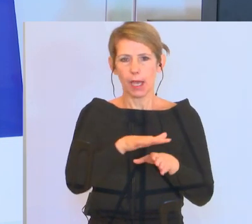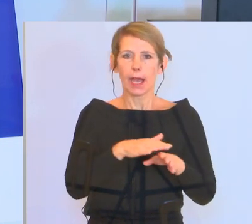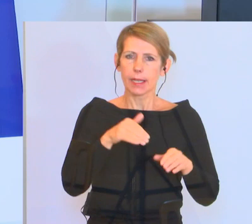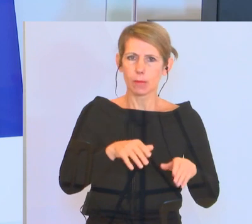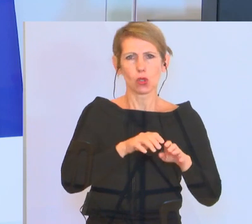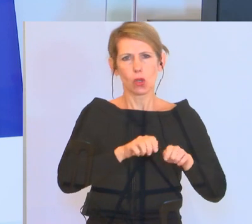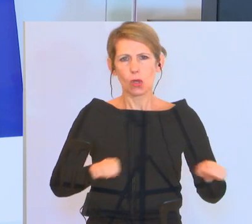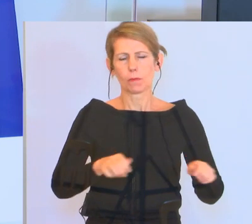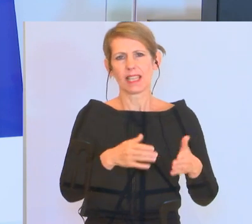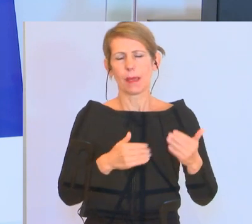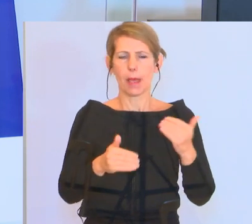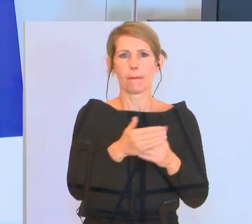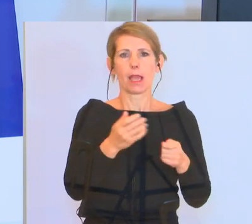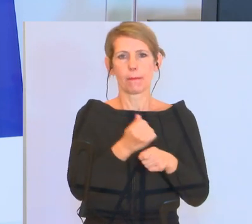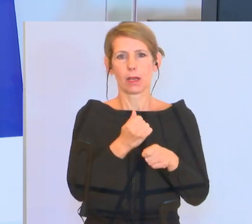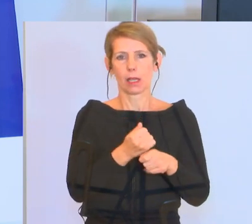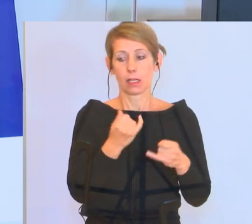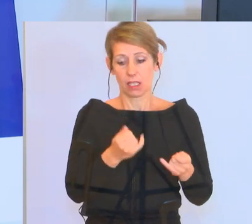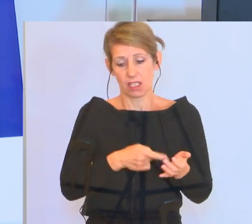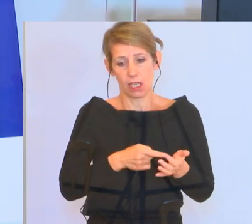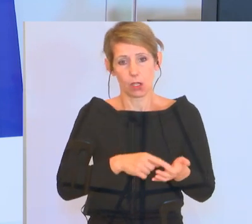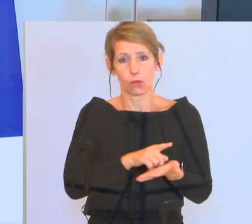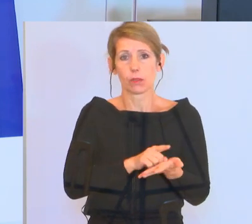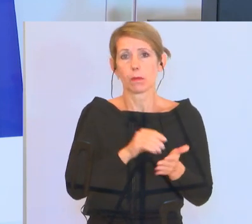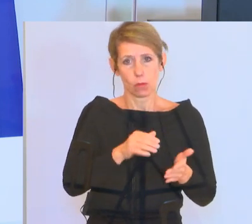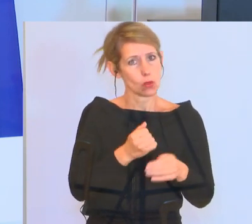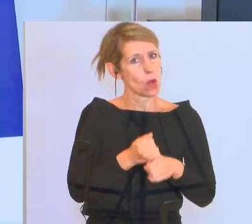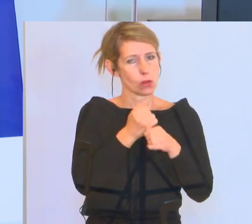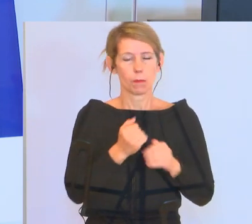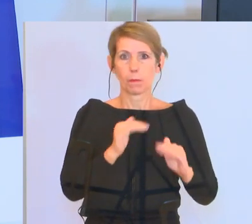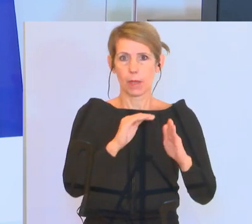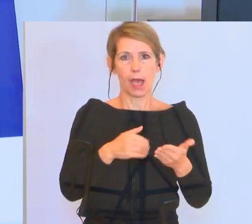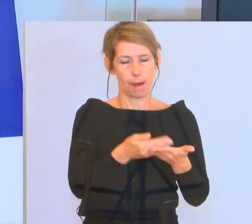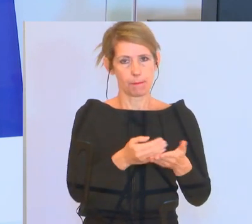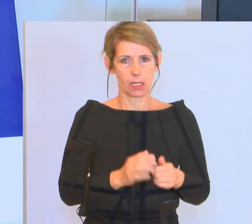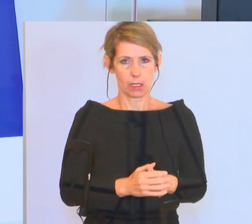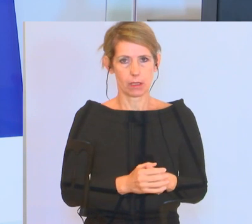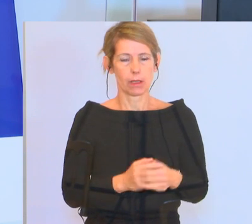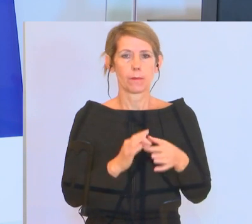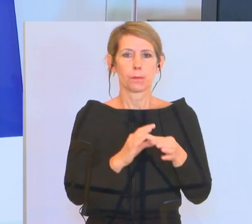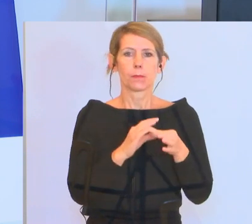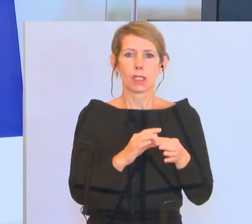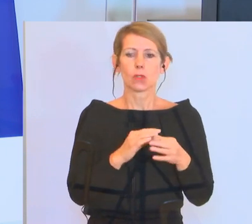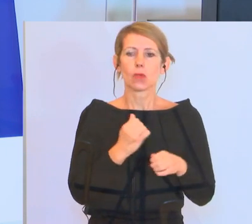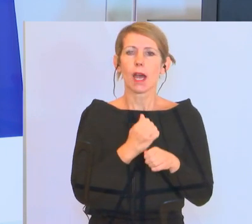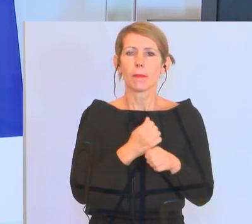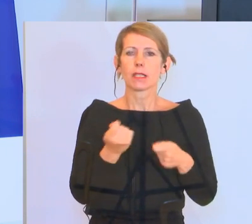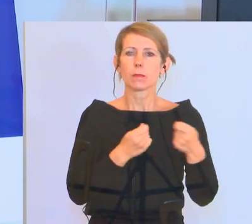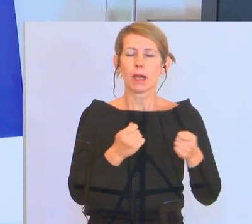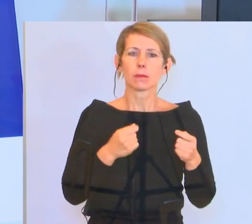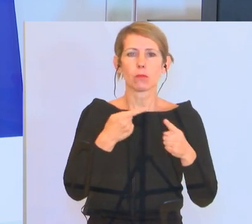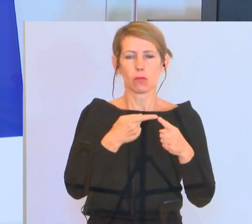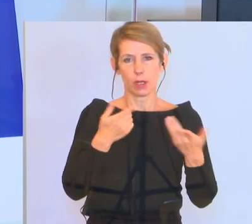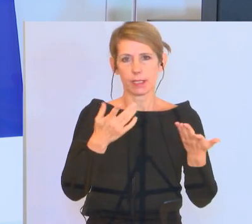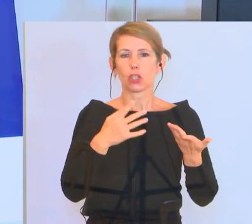Maßnahmen in dieser herausfordernden Zeit als Unterstützung anzubieten. Zu den arbeitsmarktpolitischen Zielen für das